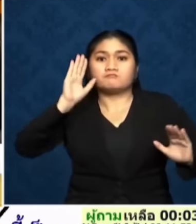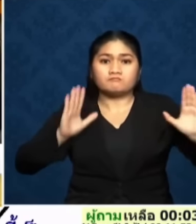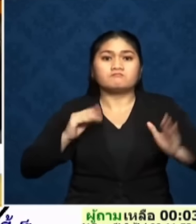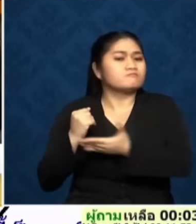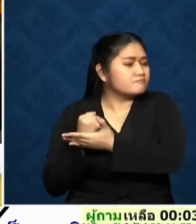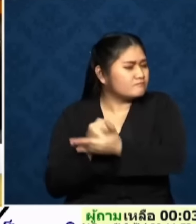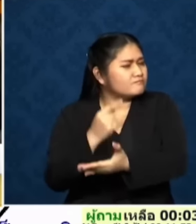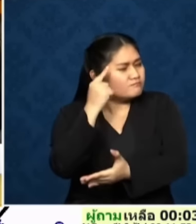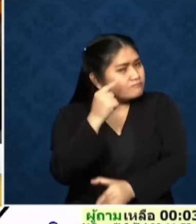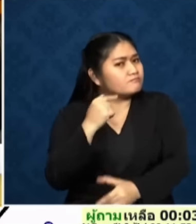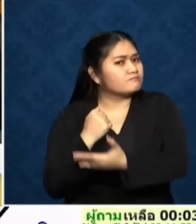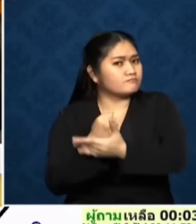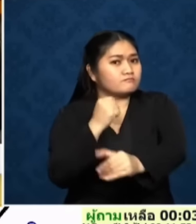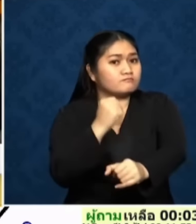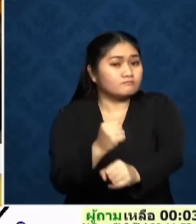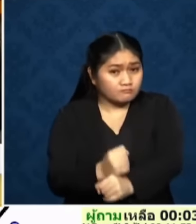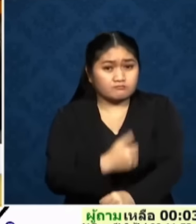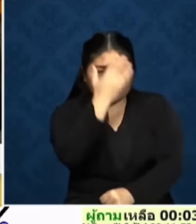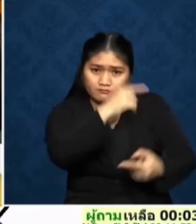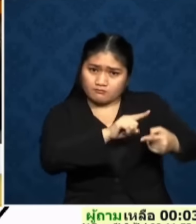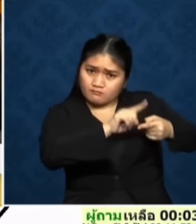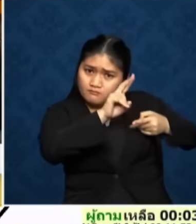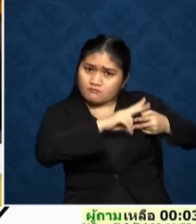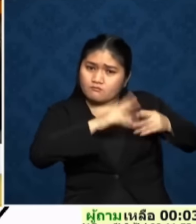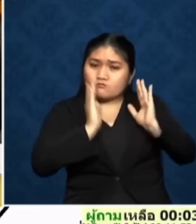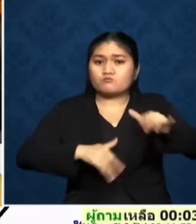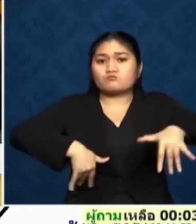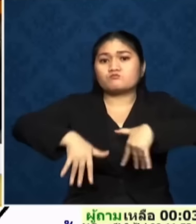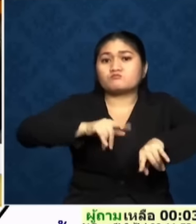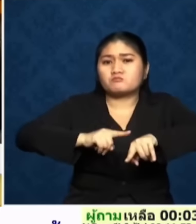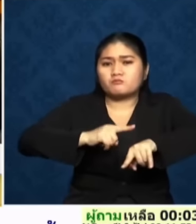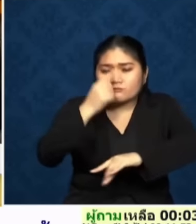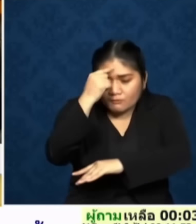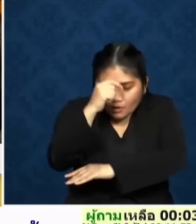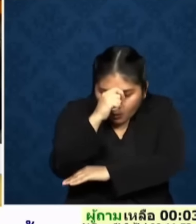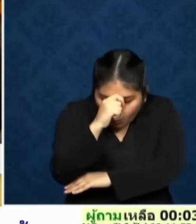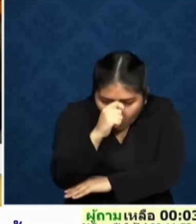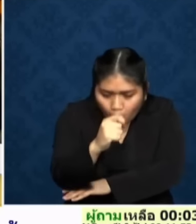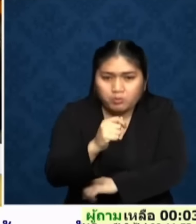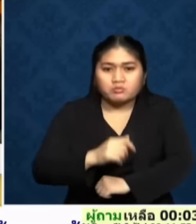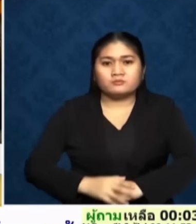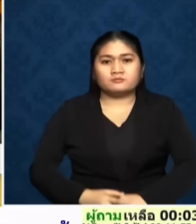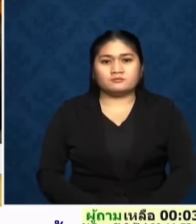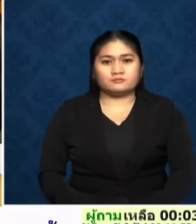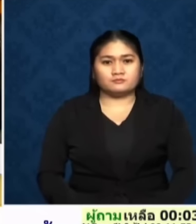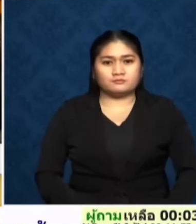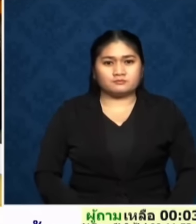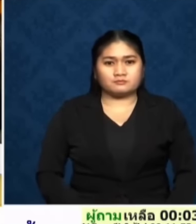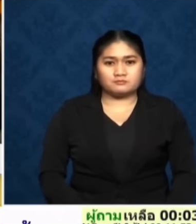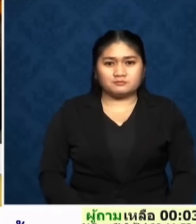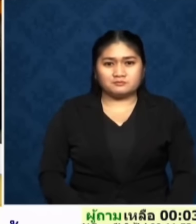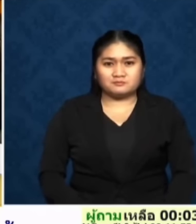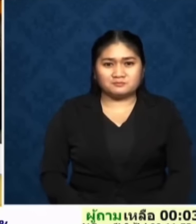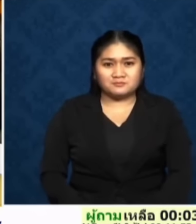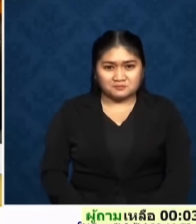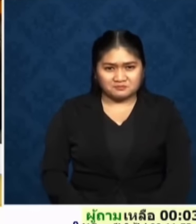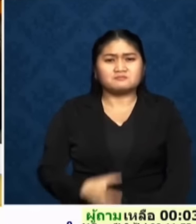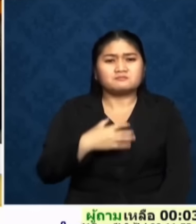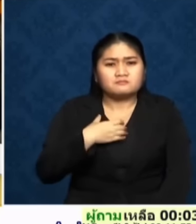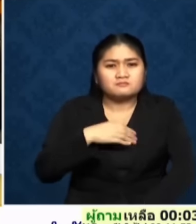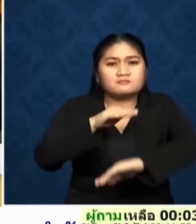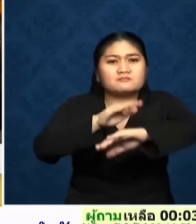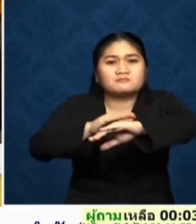ำอย่าไปแตะเลยหมวดนี้เป็นหมวดที่ประชาชนคนไทยส่วนใหญ่เขาเคารพนับถือก็อยากเชิญชวนให้ท่านใ